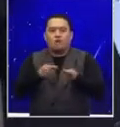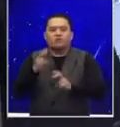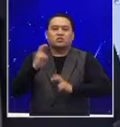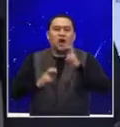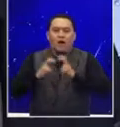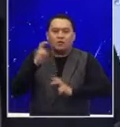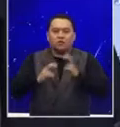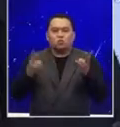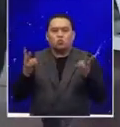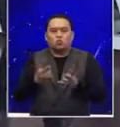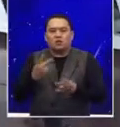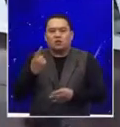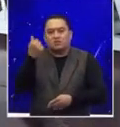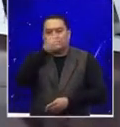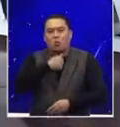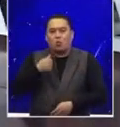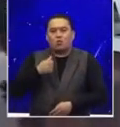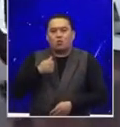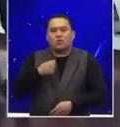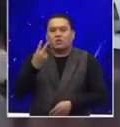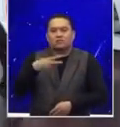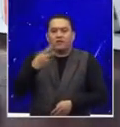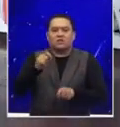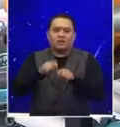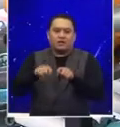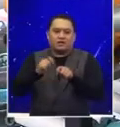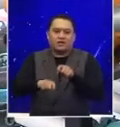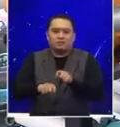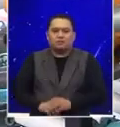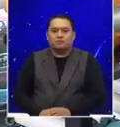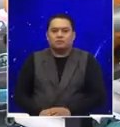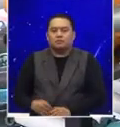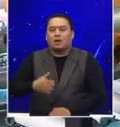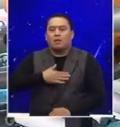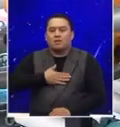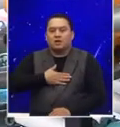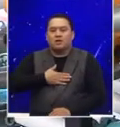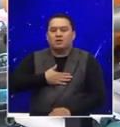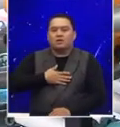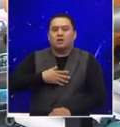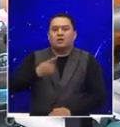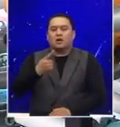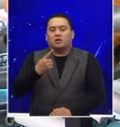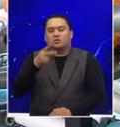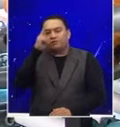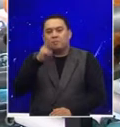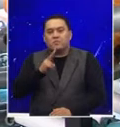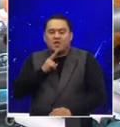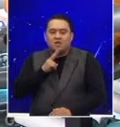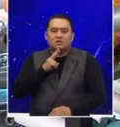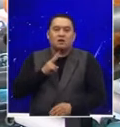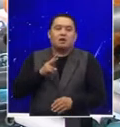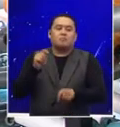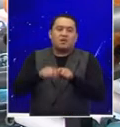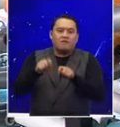завода, им приходится в год выдерживать по 20 проверок. Вот мы за полтора месяца уже 6 проверок прошли. Это